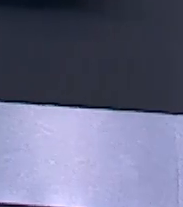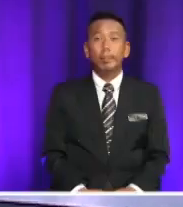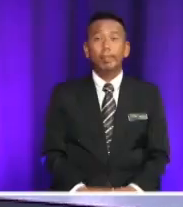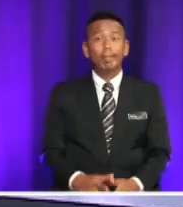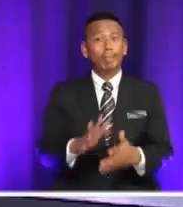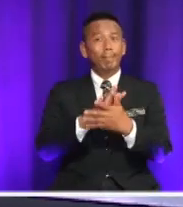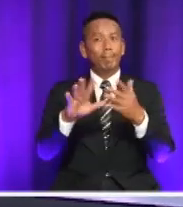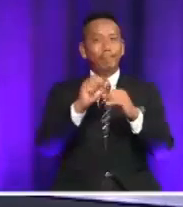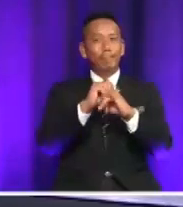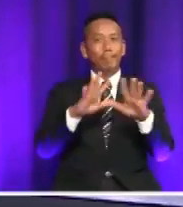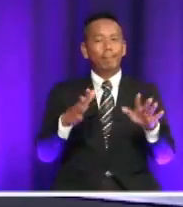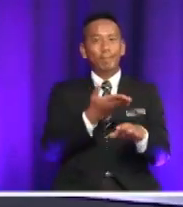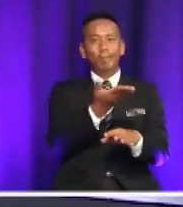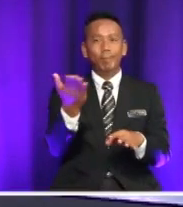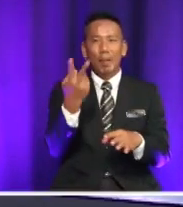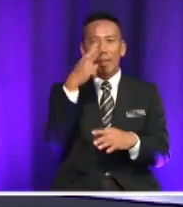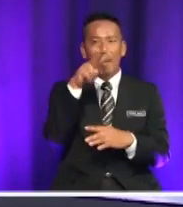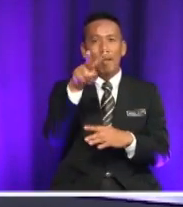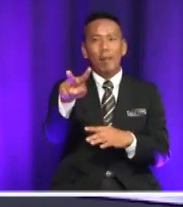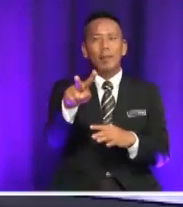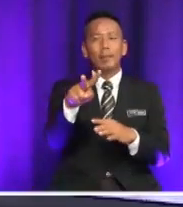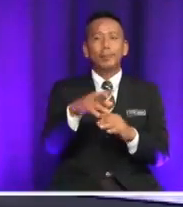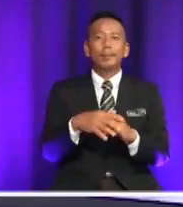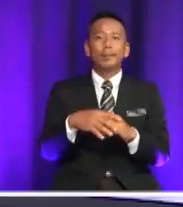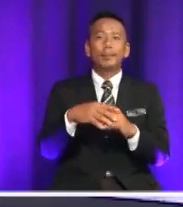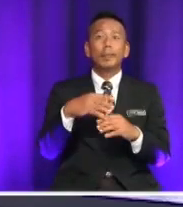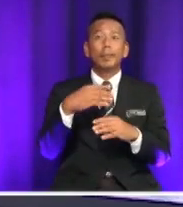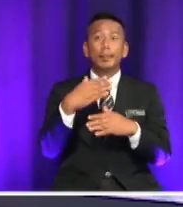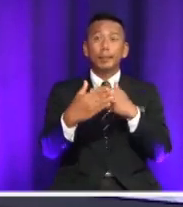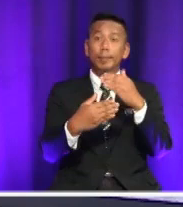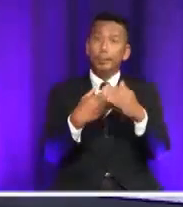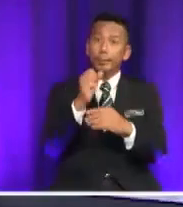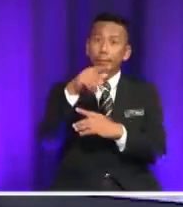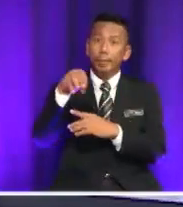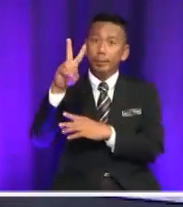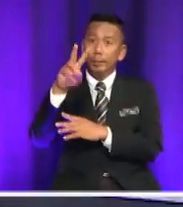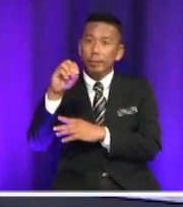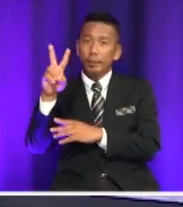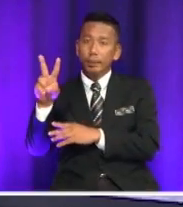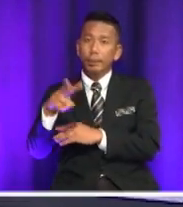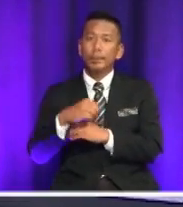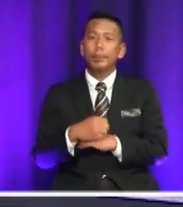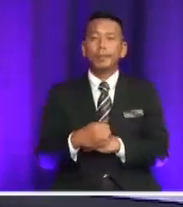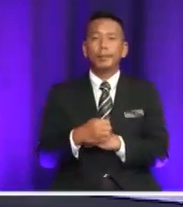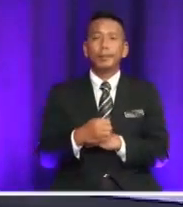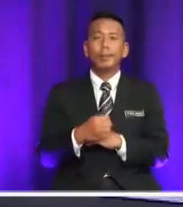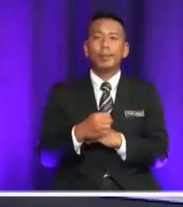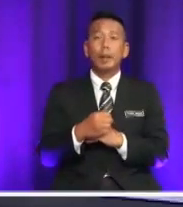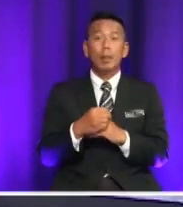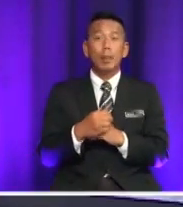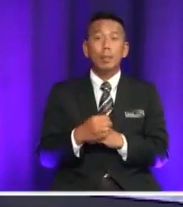salam sejahtera anda sedang menonton slot sukses SPM doplo 22 bersama dengan saya